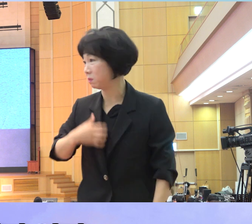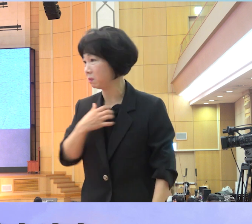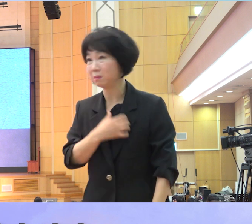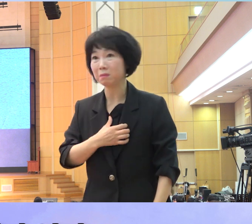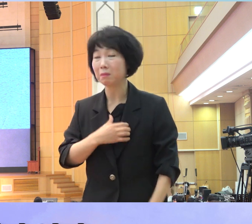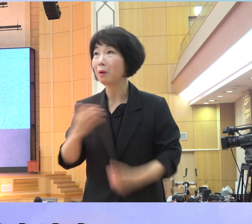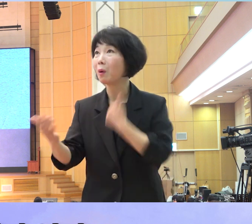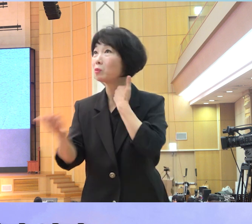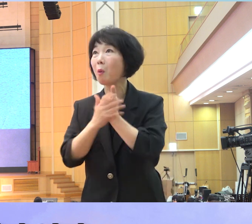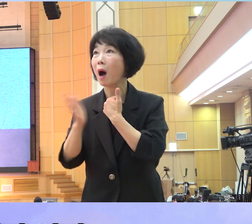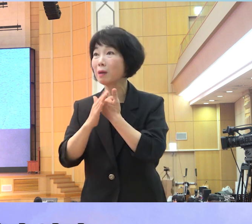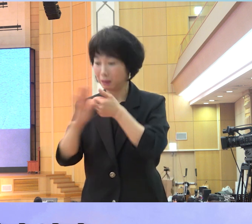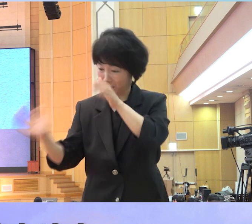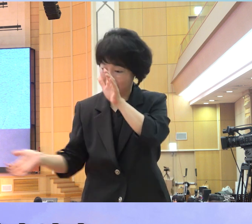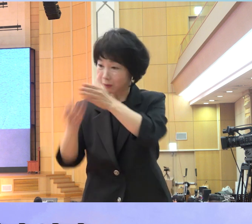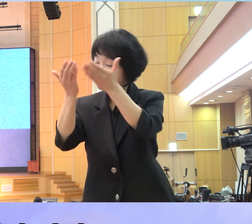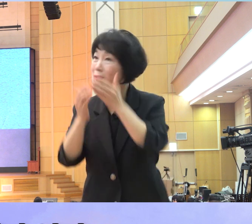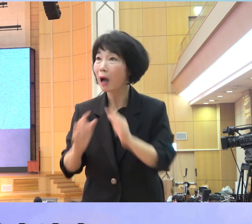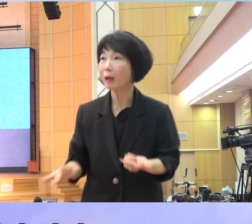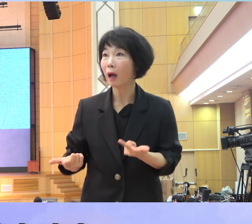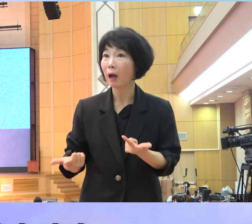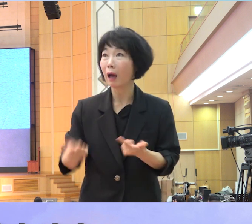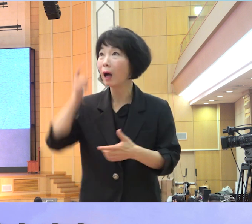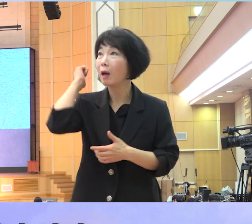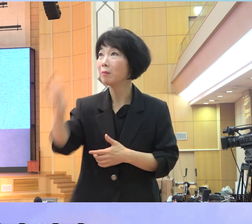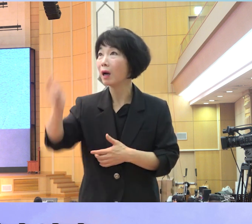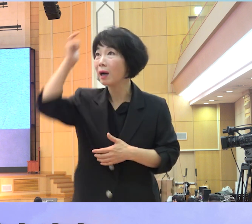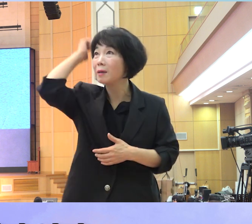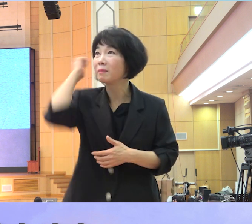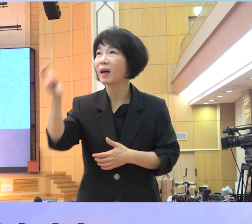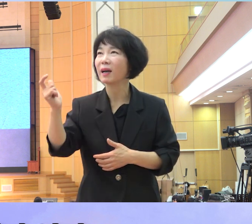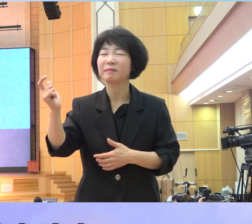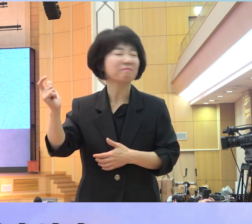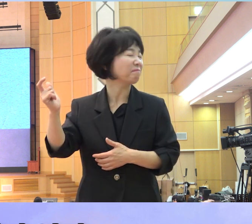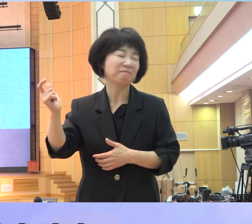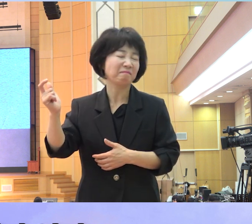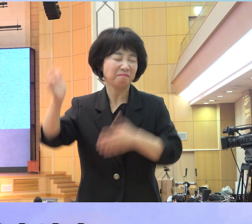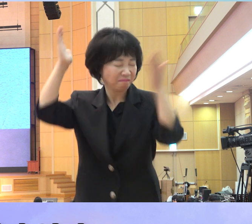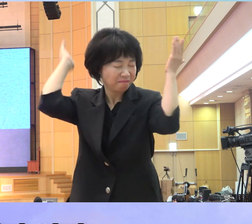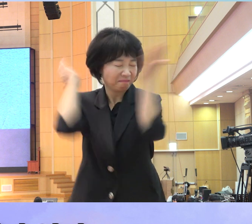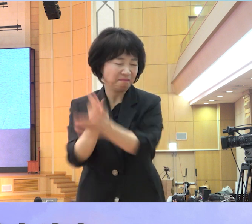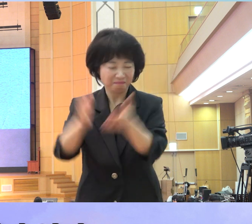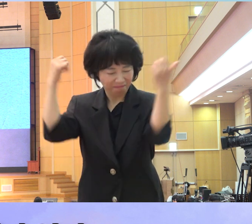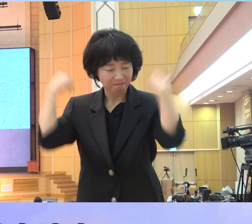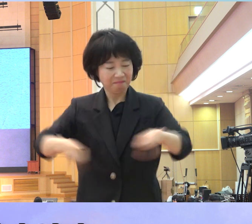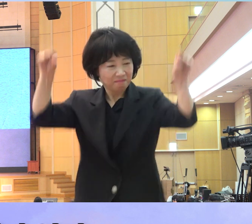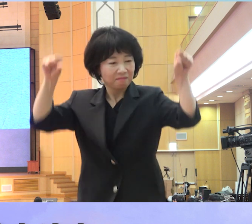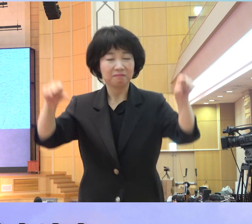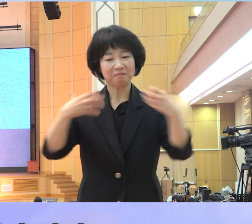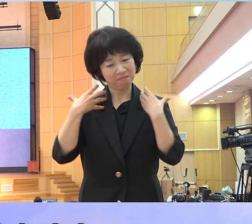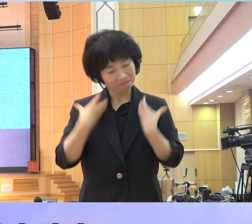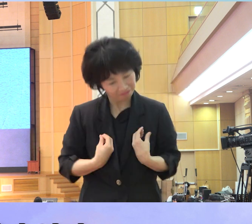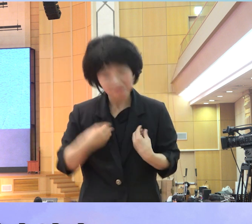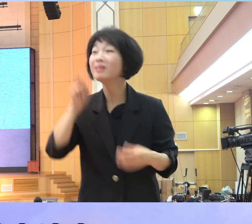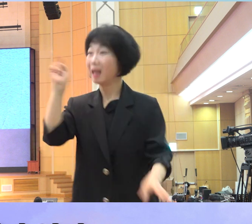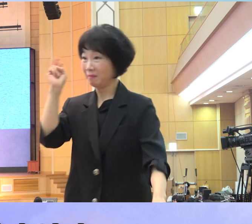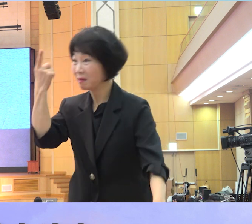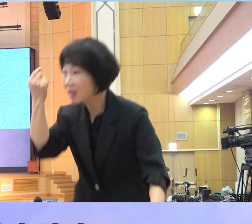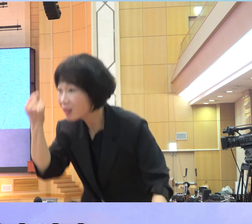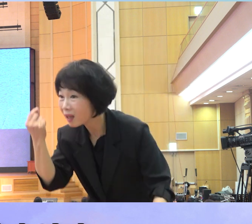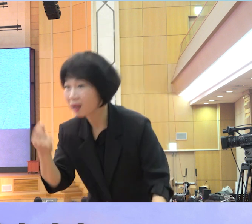안 이루어지면 결국에 우리는 어떻게 되는지 아십니까? 지쳐버려요. 그리고 그 다음에 지치기만